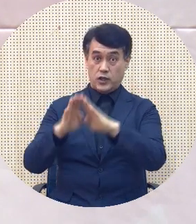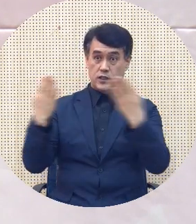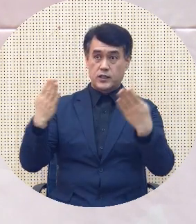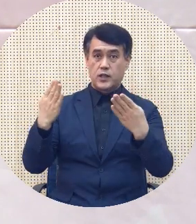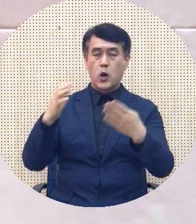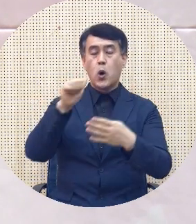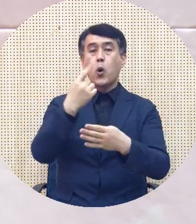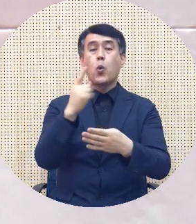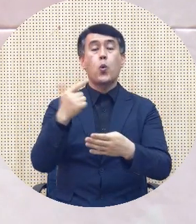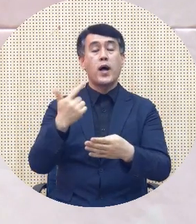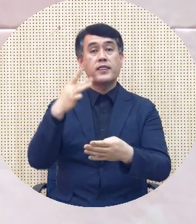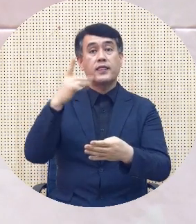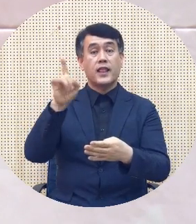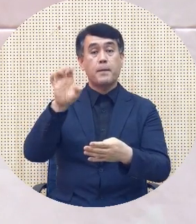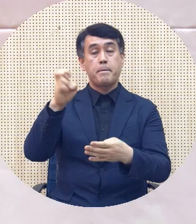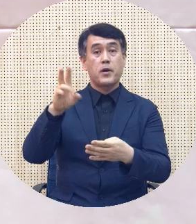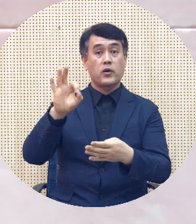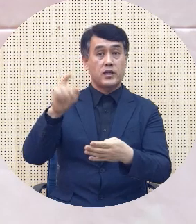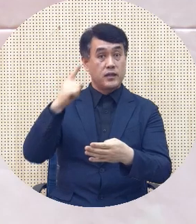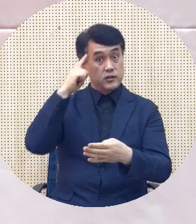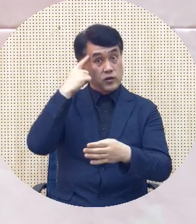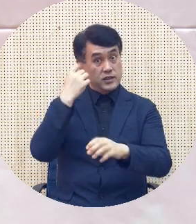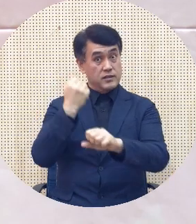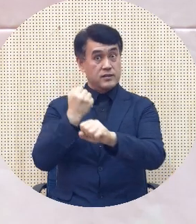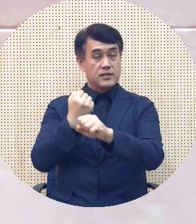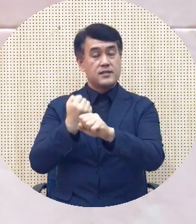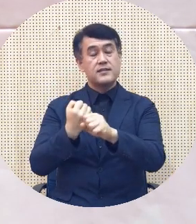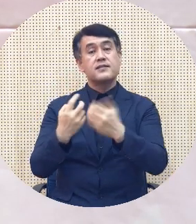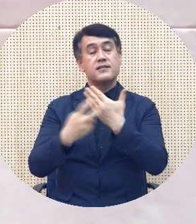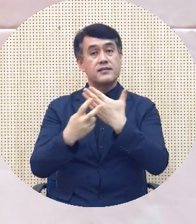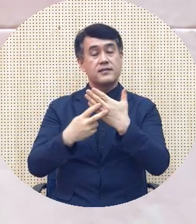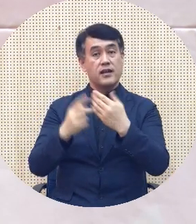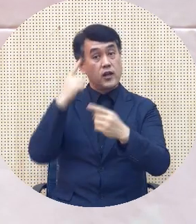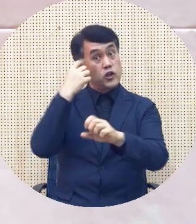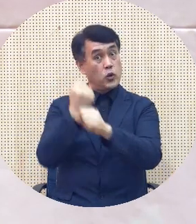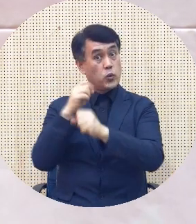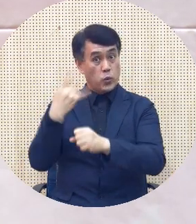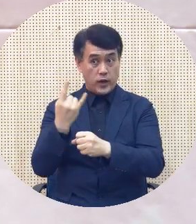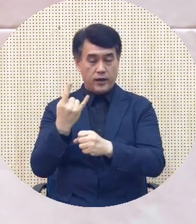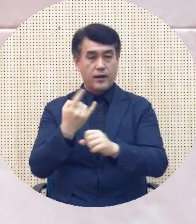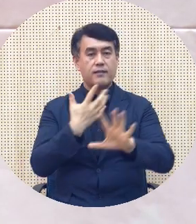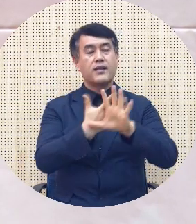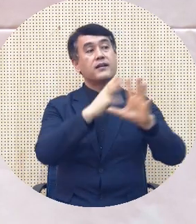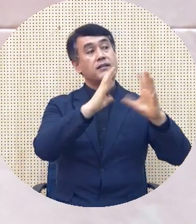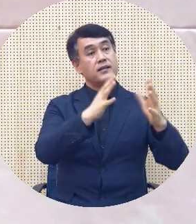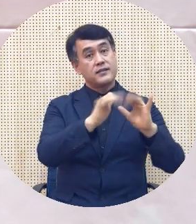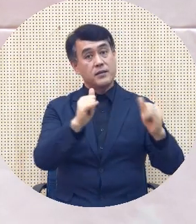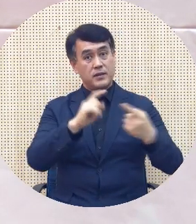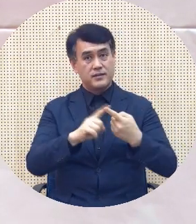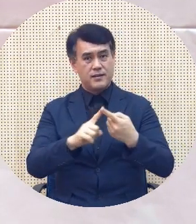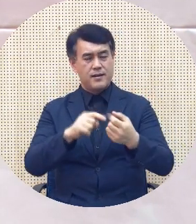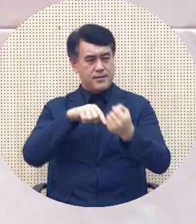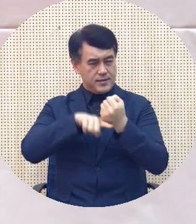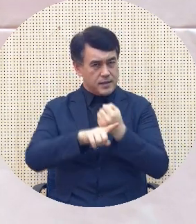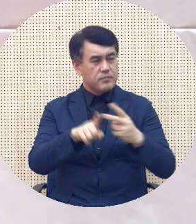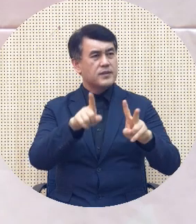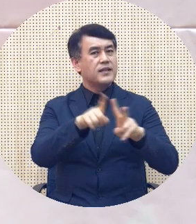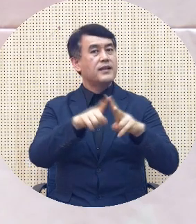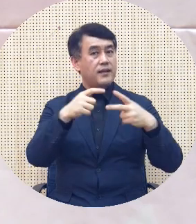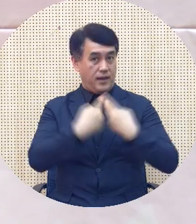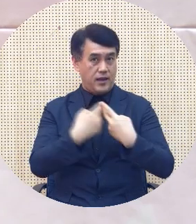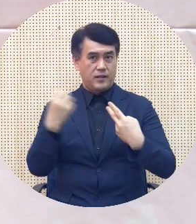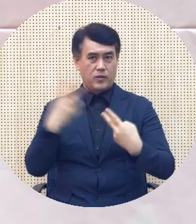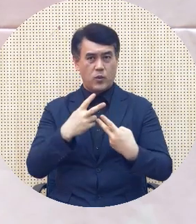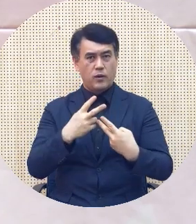환태평양 정신의학회가 있었는데요. 그때 외국인들에게 정신건강에 대한 깊은 이해를 포함한 아주